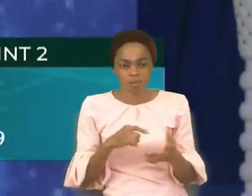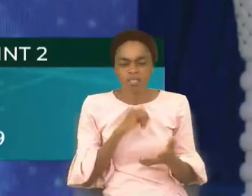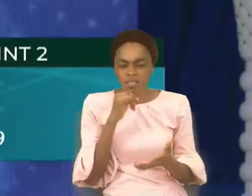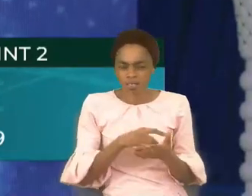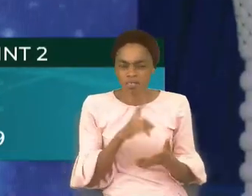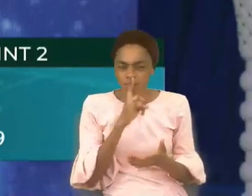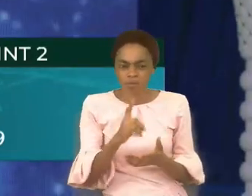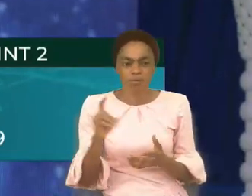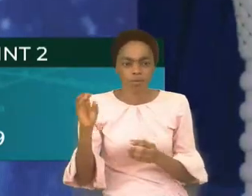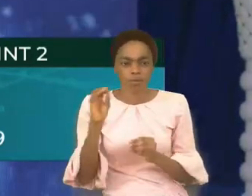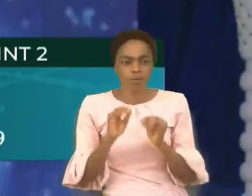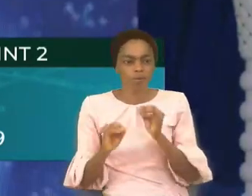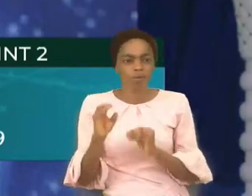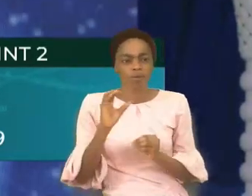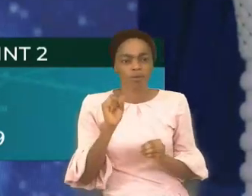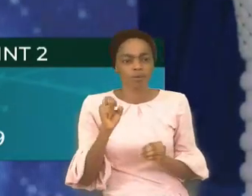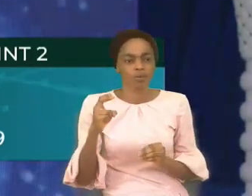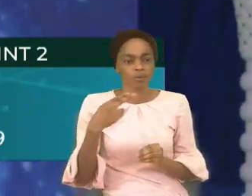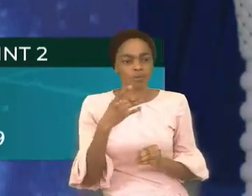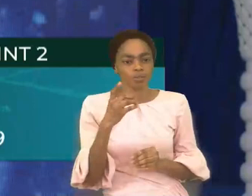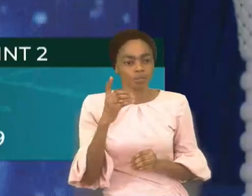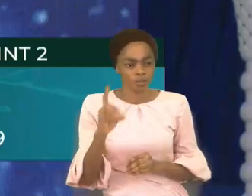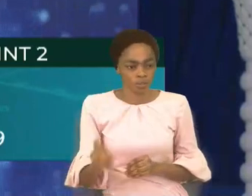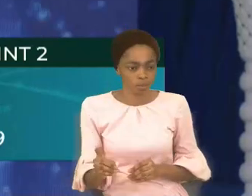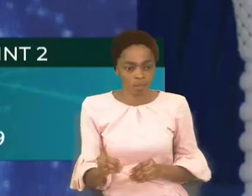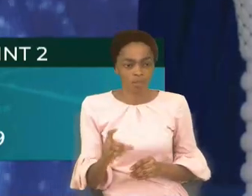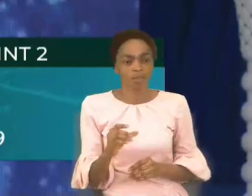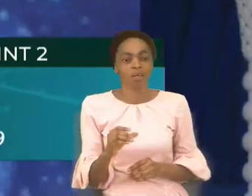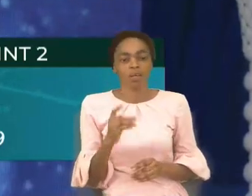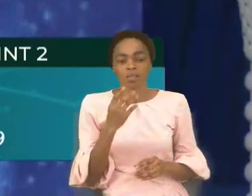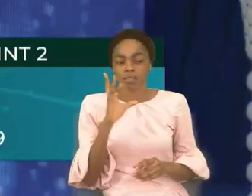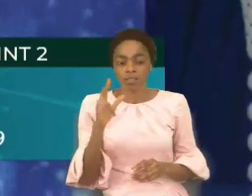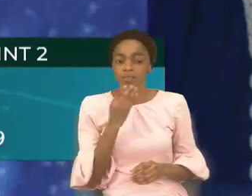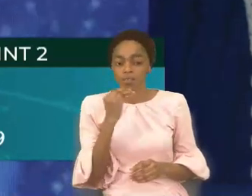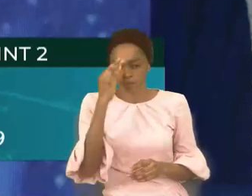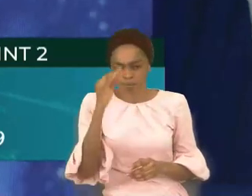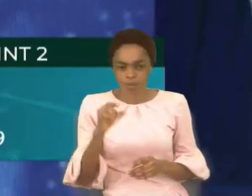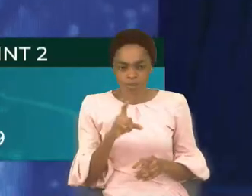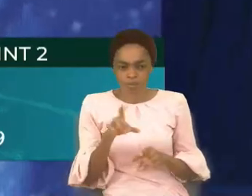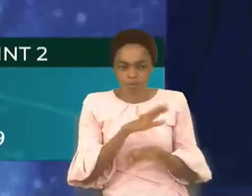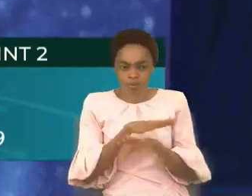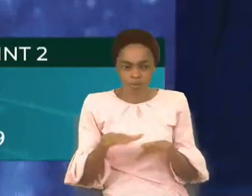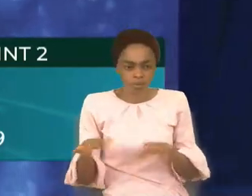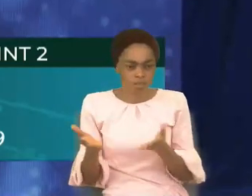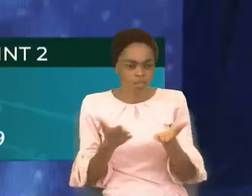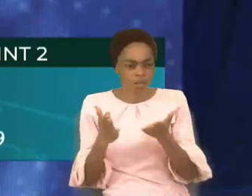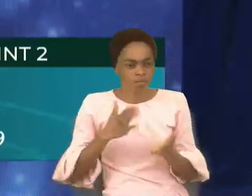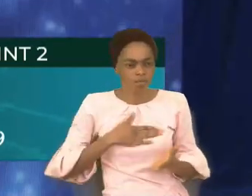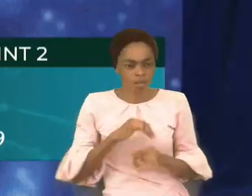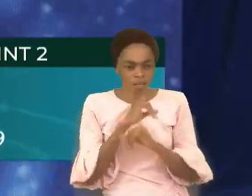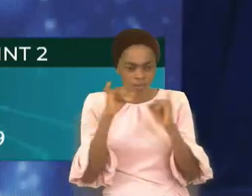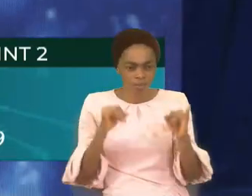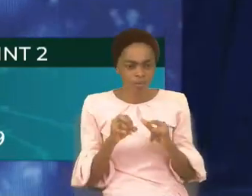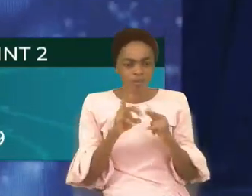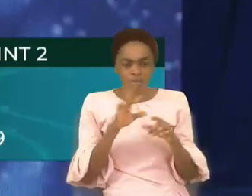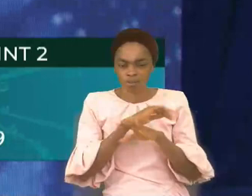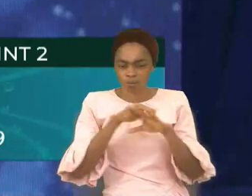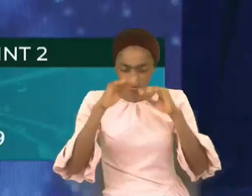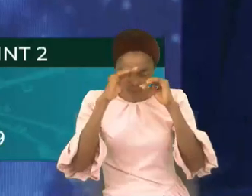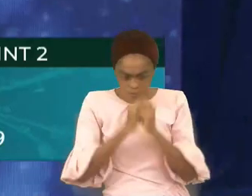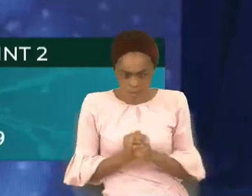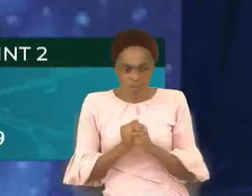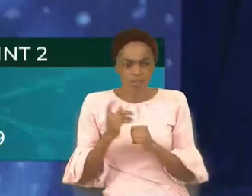prit la parole et leur dit, est-ce de propos délibéré Shadrach, Meshach et Abednego que vous ne servez pas mes dieux et que vous n'adorez pas la statue d'or que